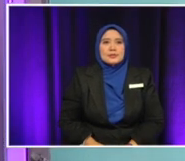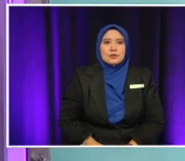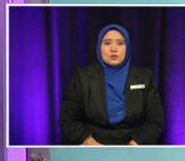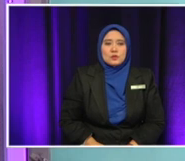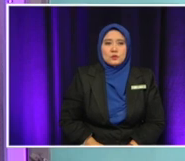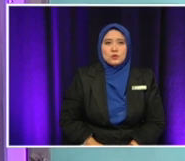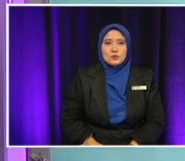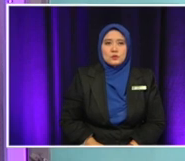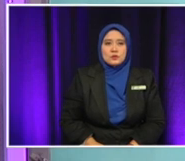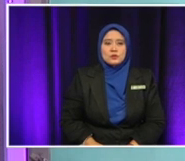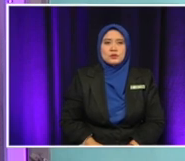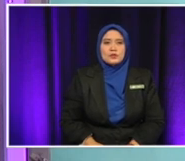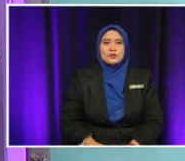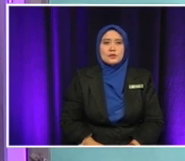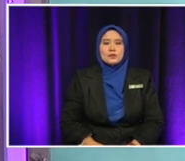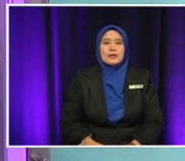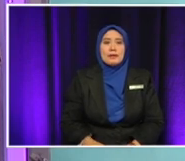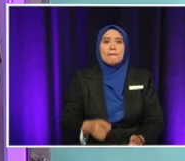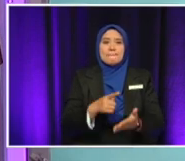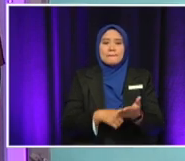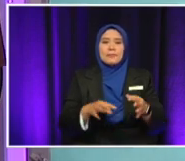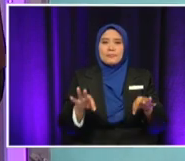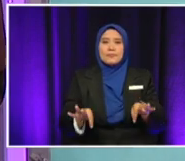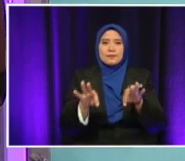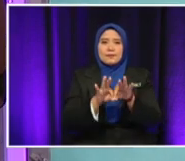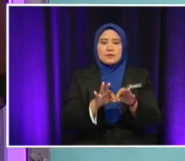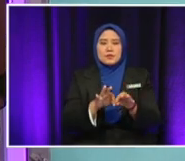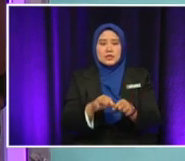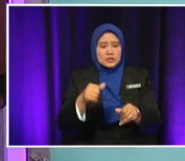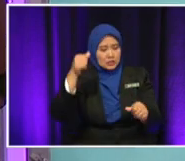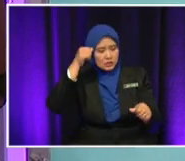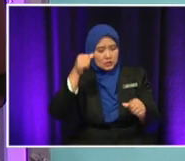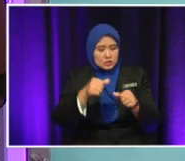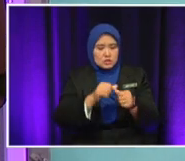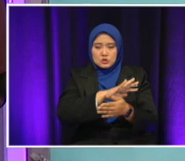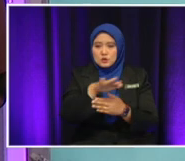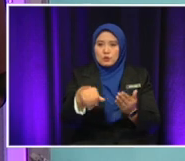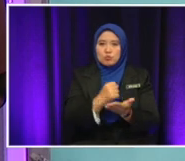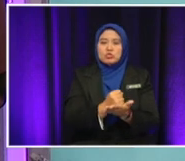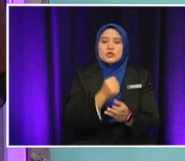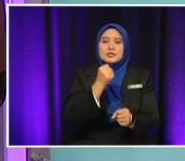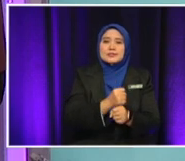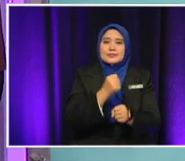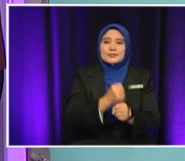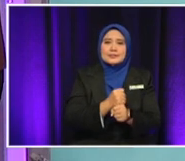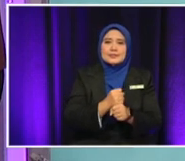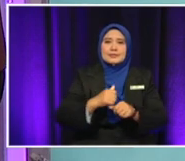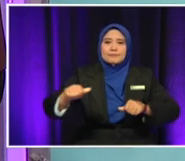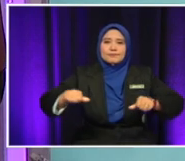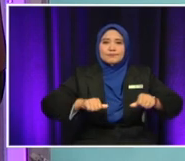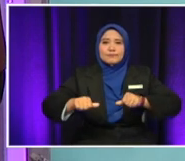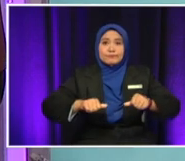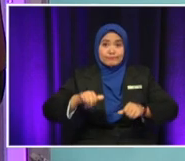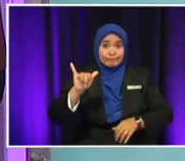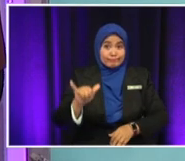jadi kemudian apa yang penting ingat semua kerja Amali dalam MP3 Oke kiranya Plaza ini